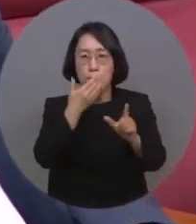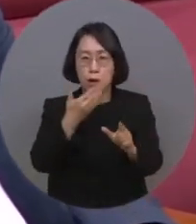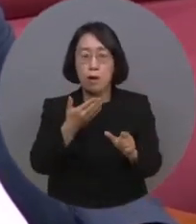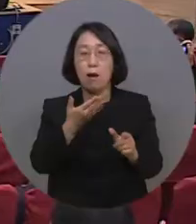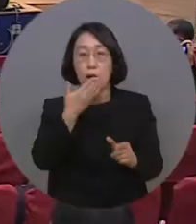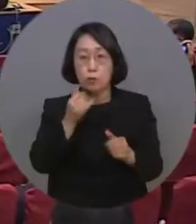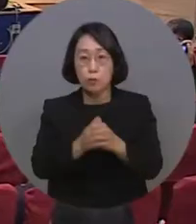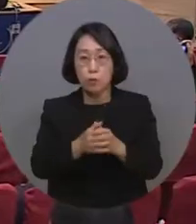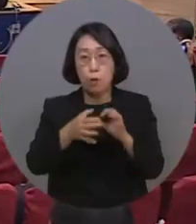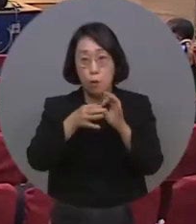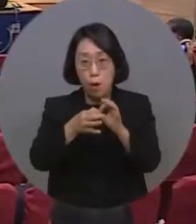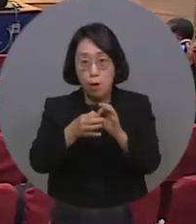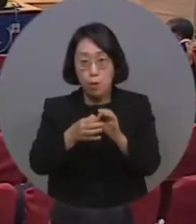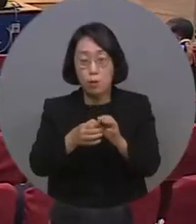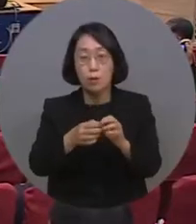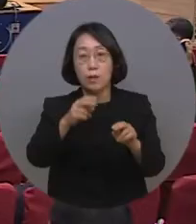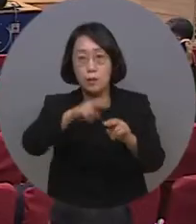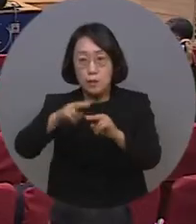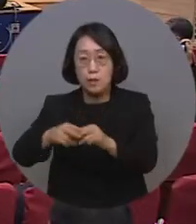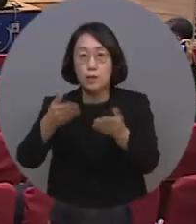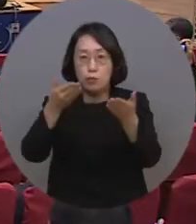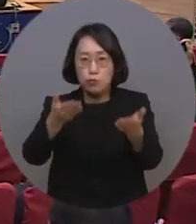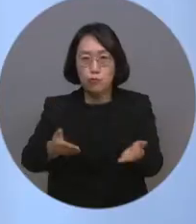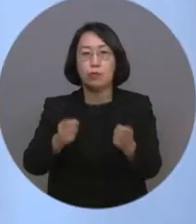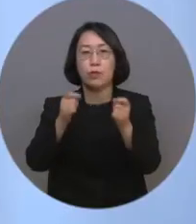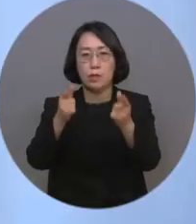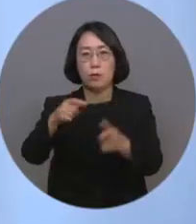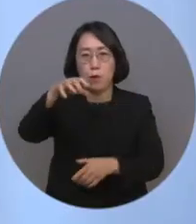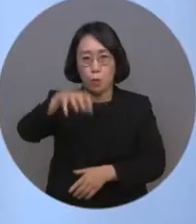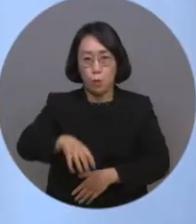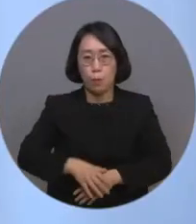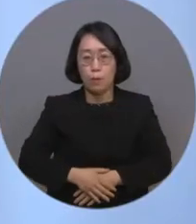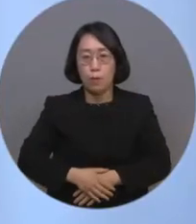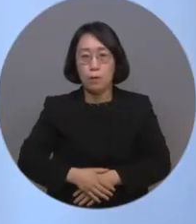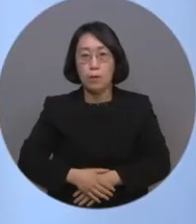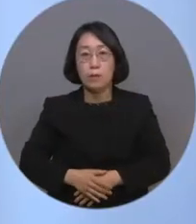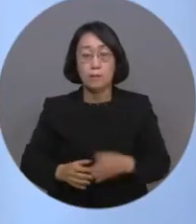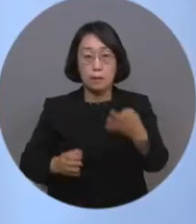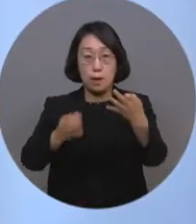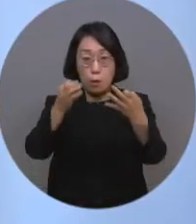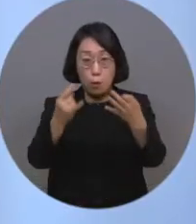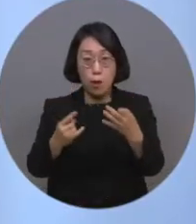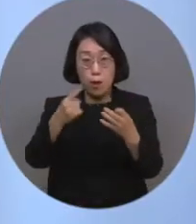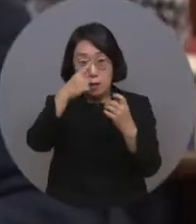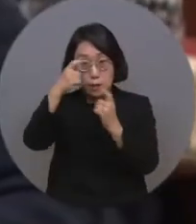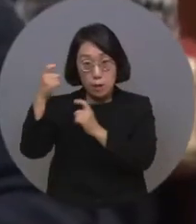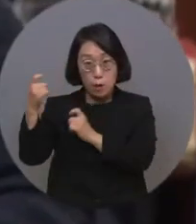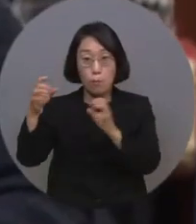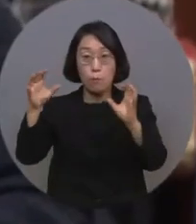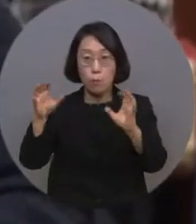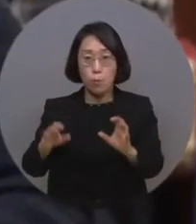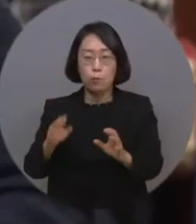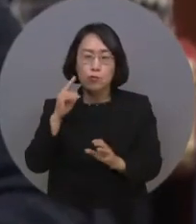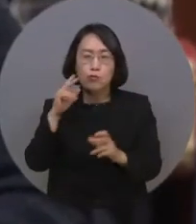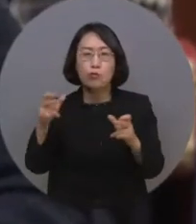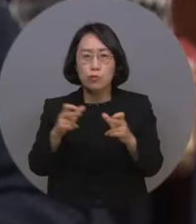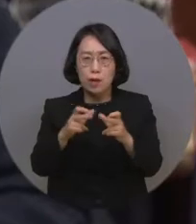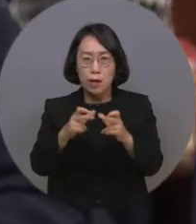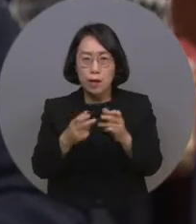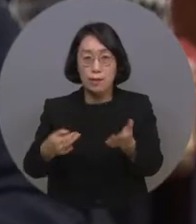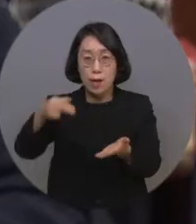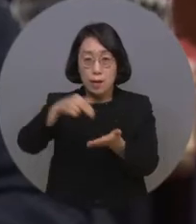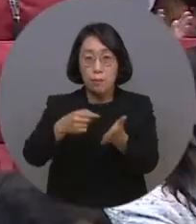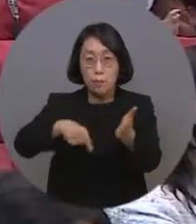서비스와 취업 기회를 제공하는 기관입니다. 올해 14회째를 맞은 기념식은 지난 2009년 중증장애인의 자립을